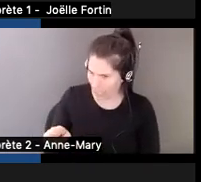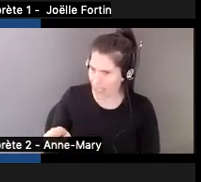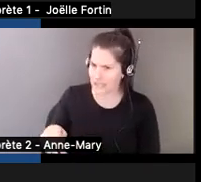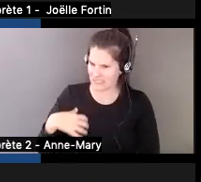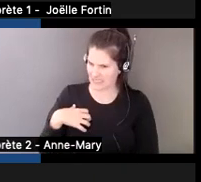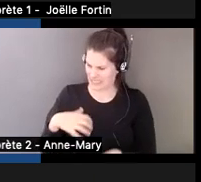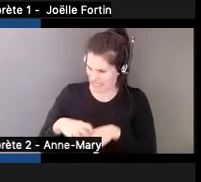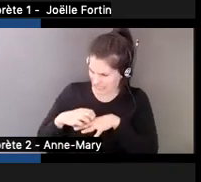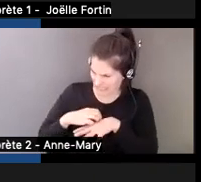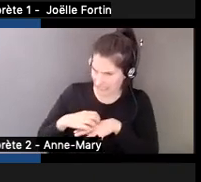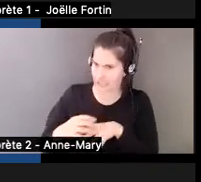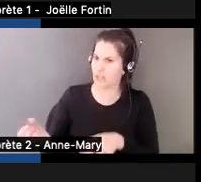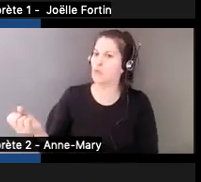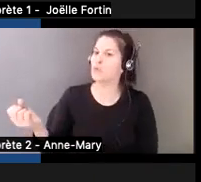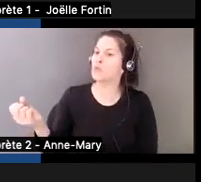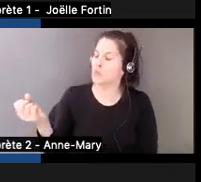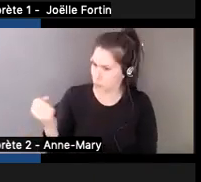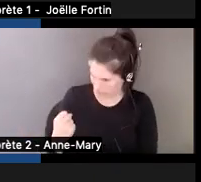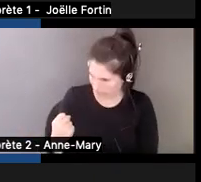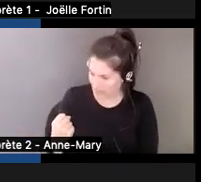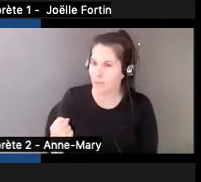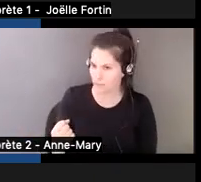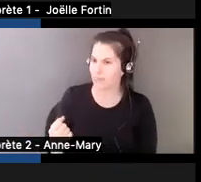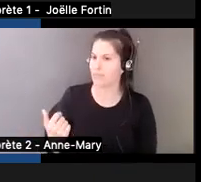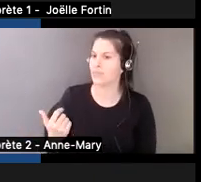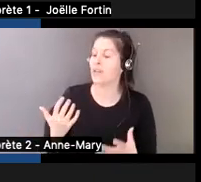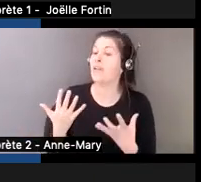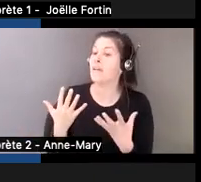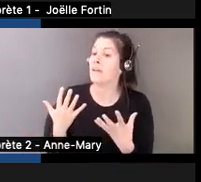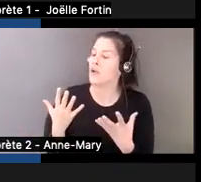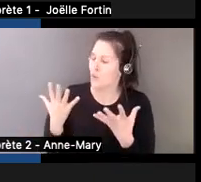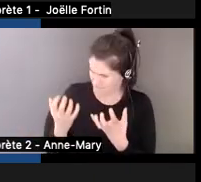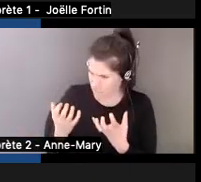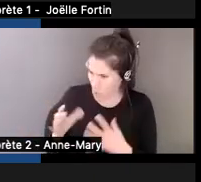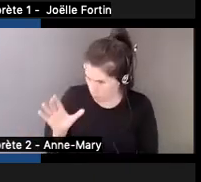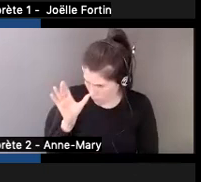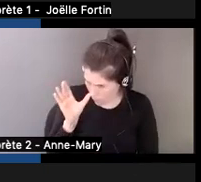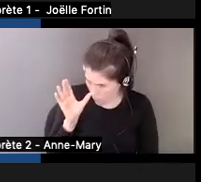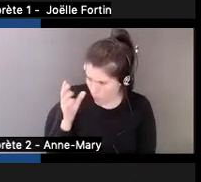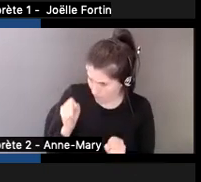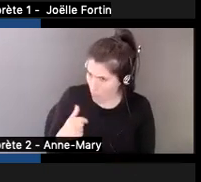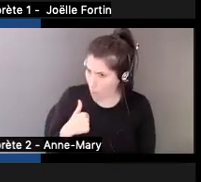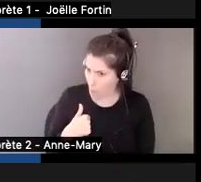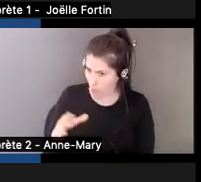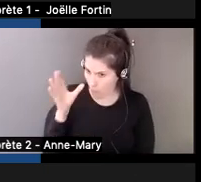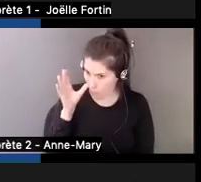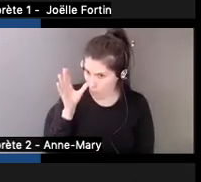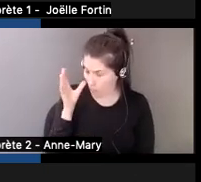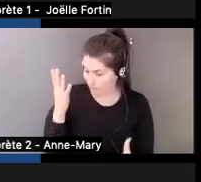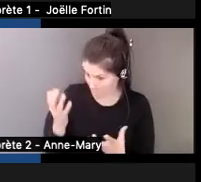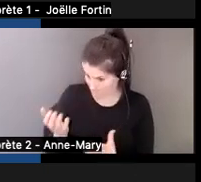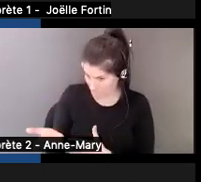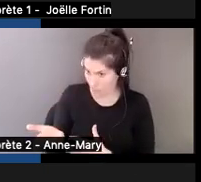irrité. Oui, aimeriez-vous ça? M'en parler? Je peux vous écouter si vous voulez bien.